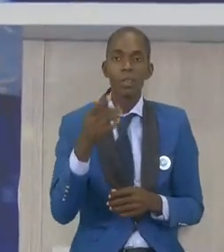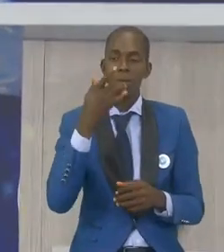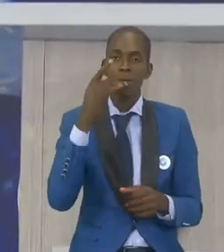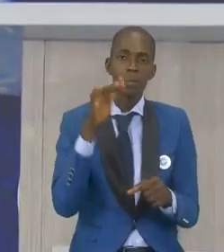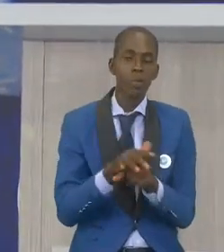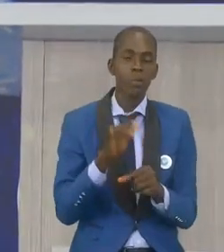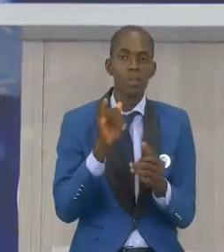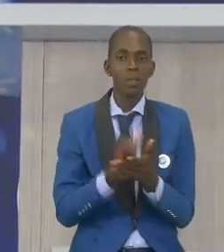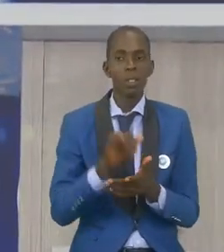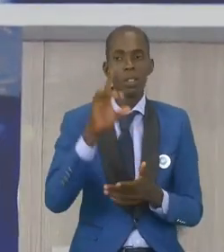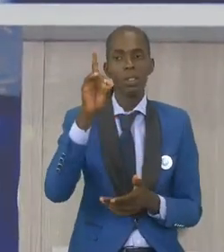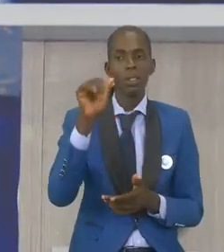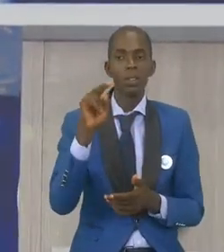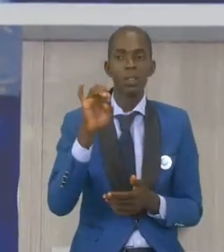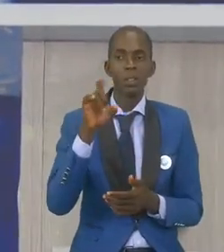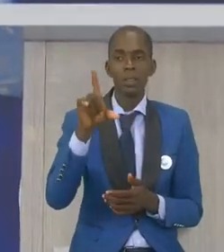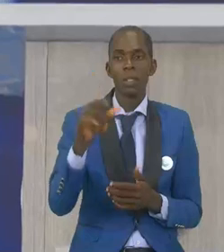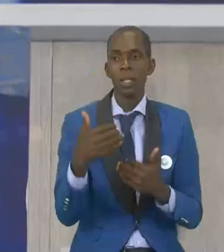Dieu de Daniel